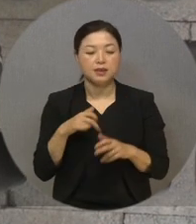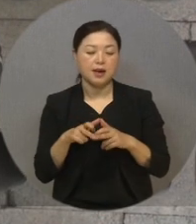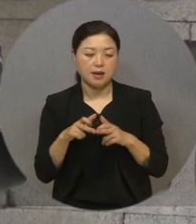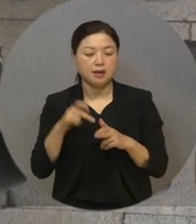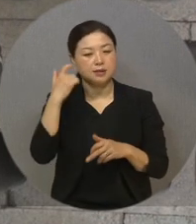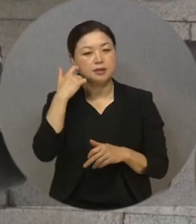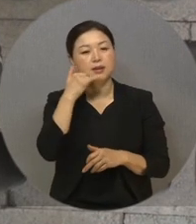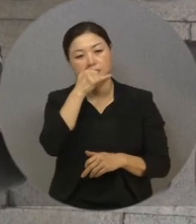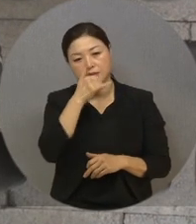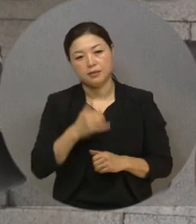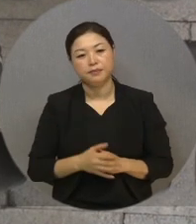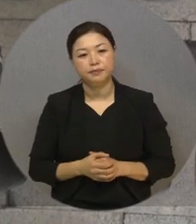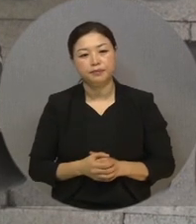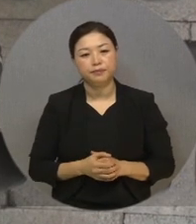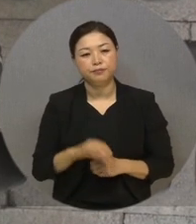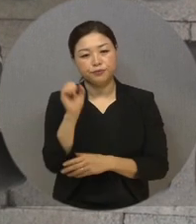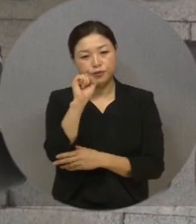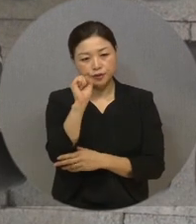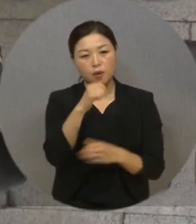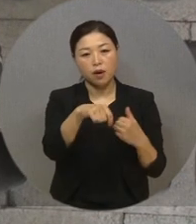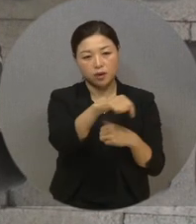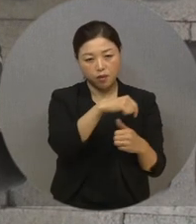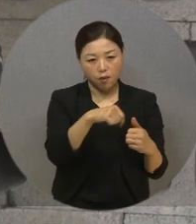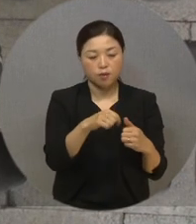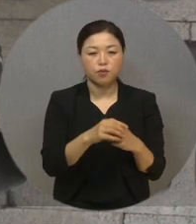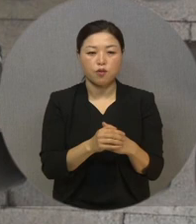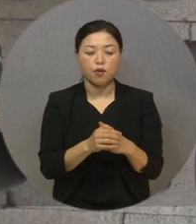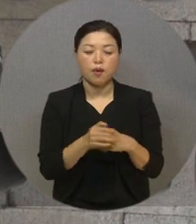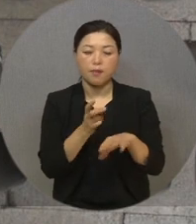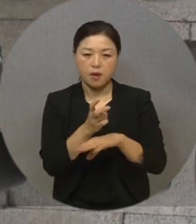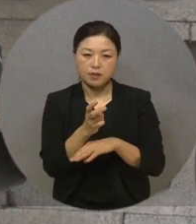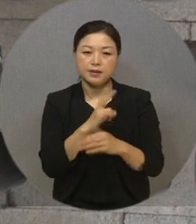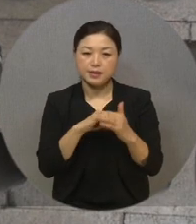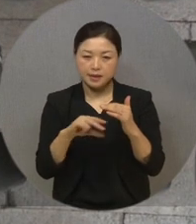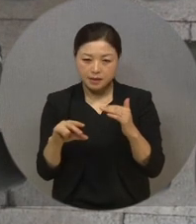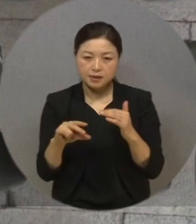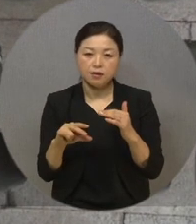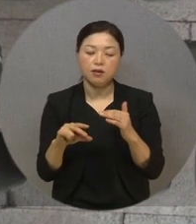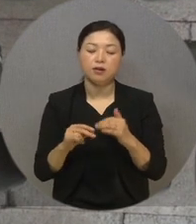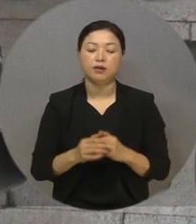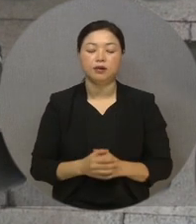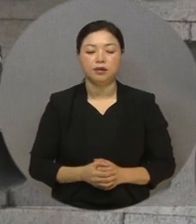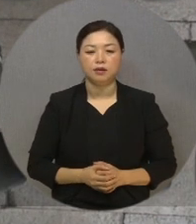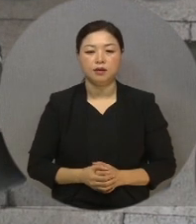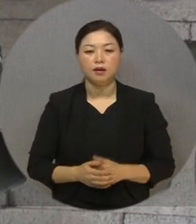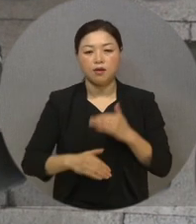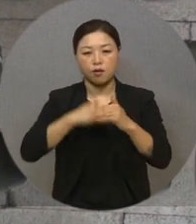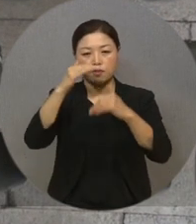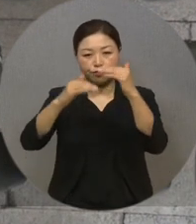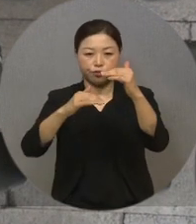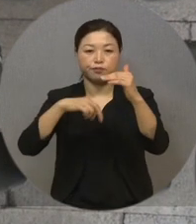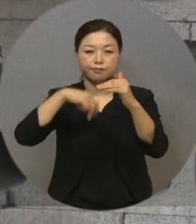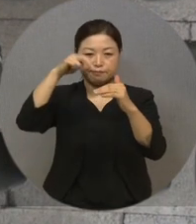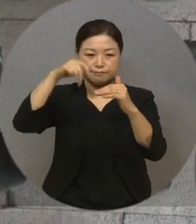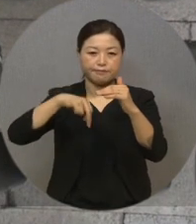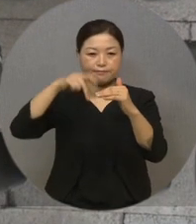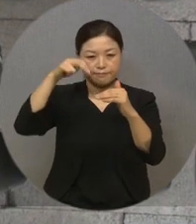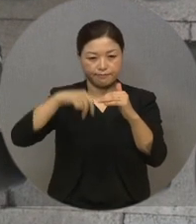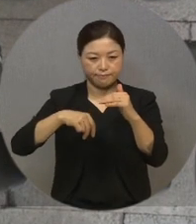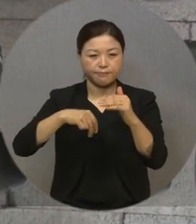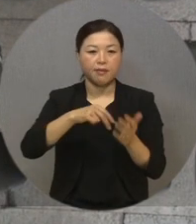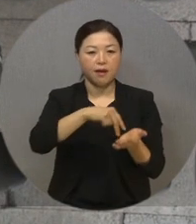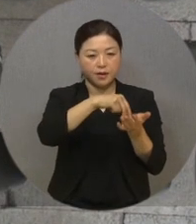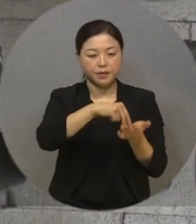운전하는 환경부터 이제 대중교통 타는 거 건물을 오르내릴 때